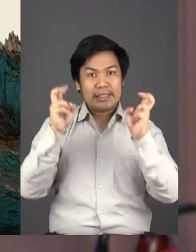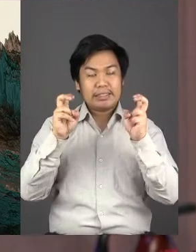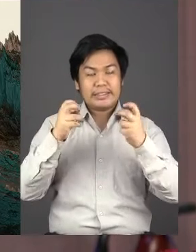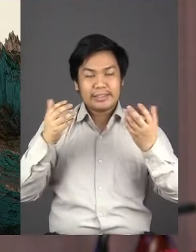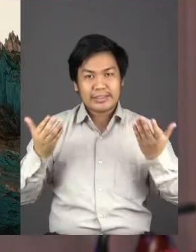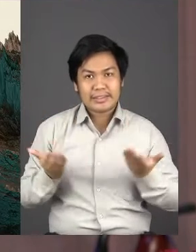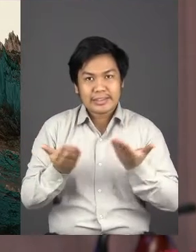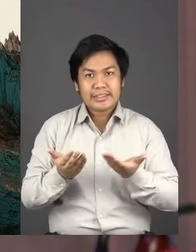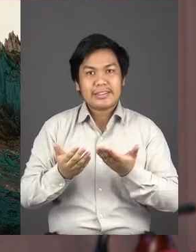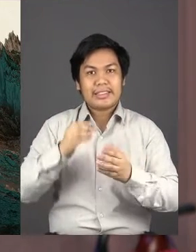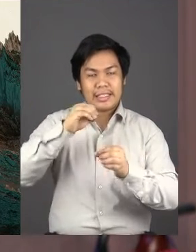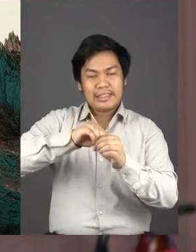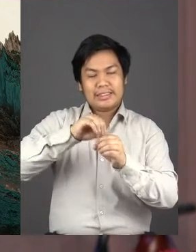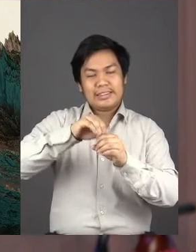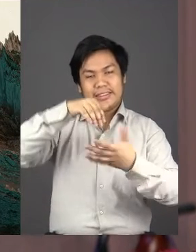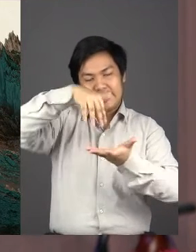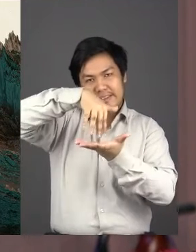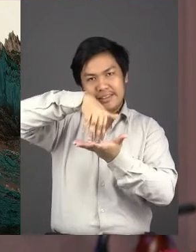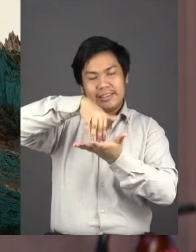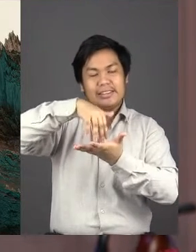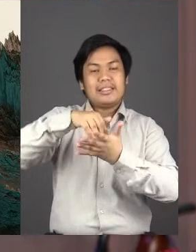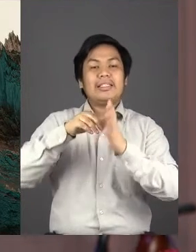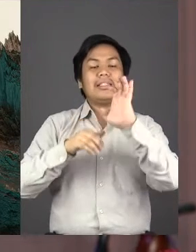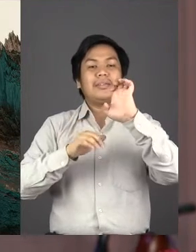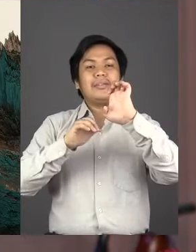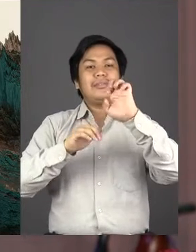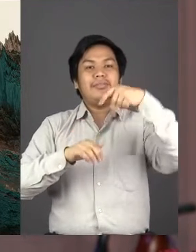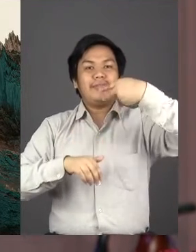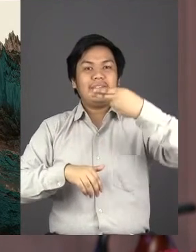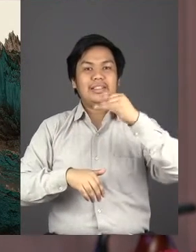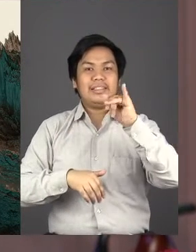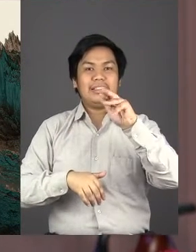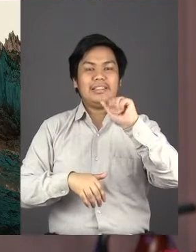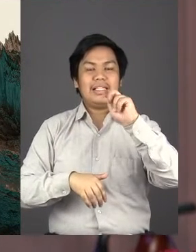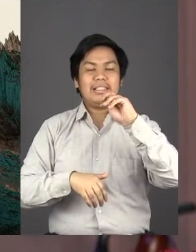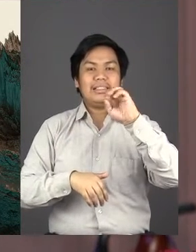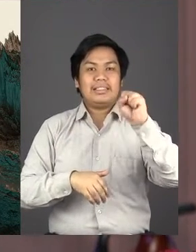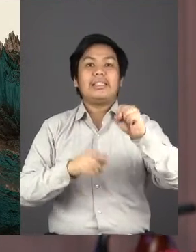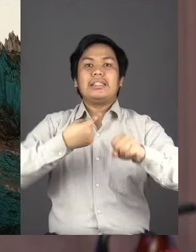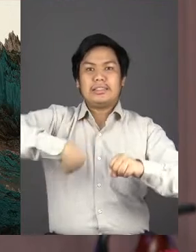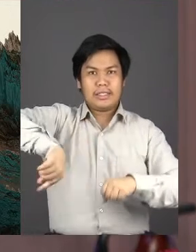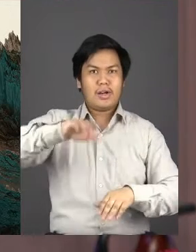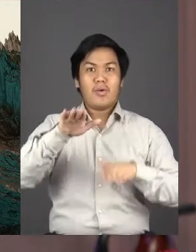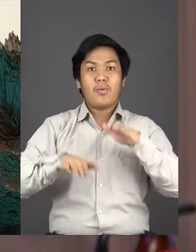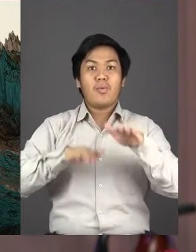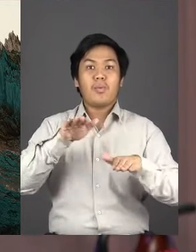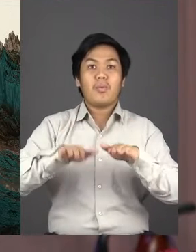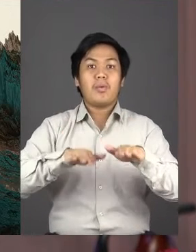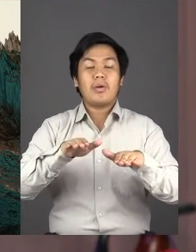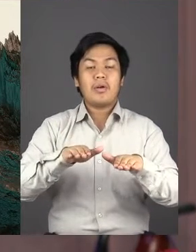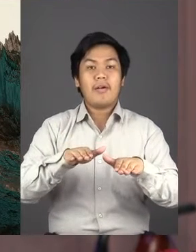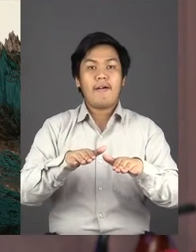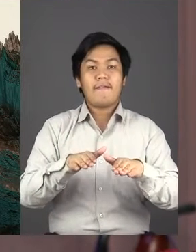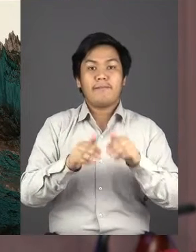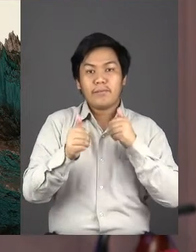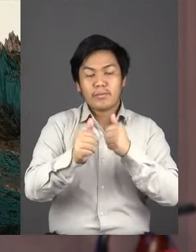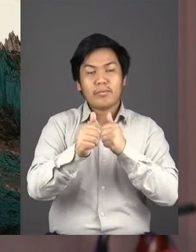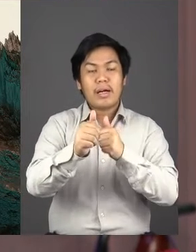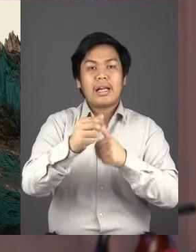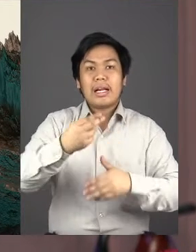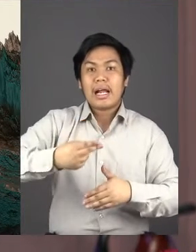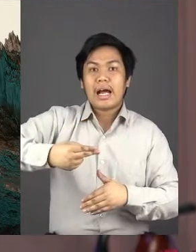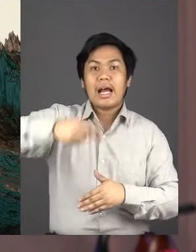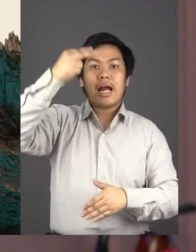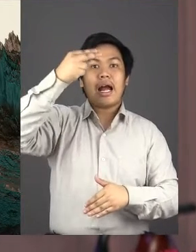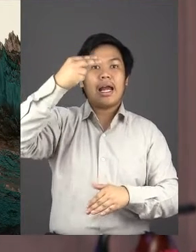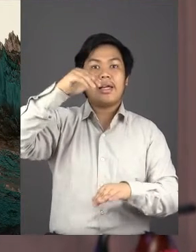dito sa Ephesians. Starting in chapter 4, kailangan lumakad tayo na ayon sa